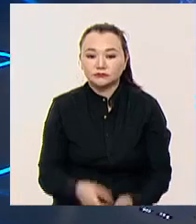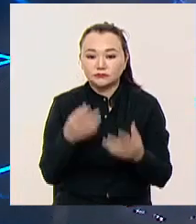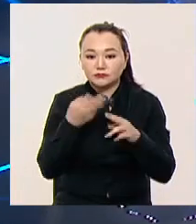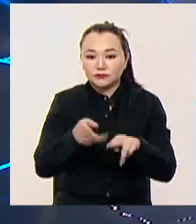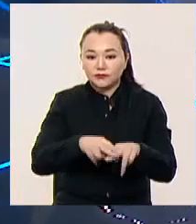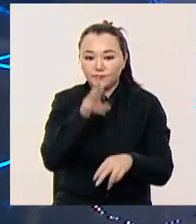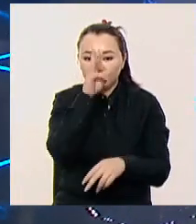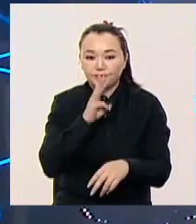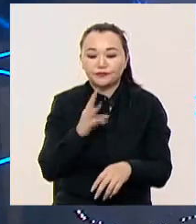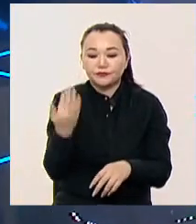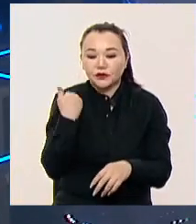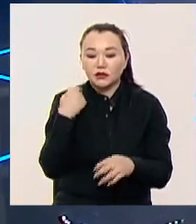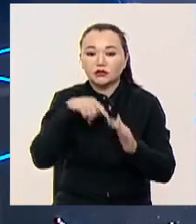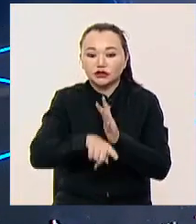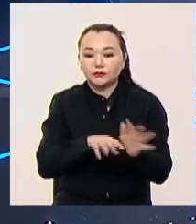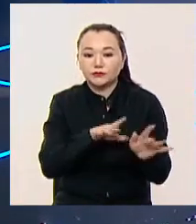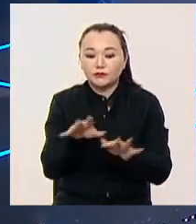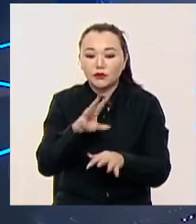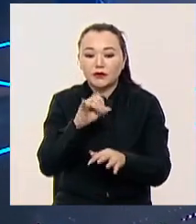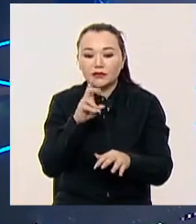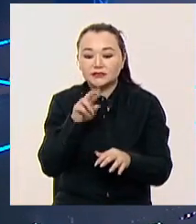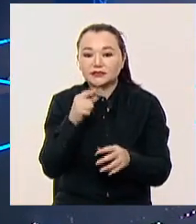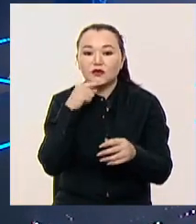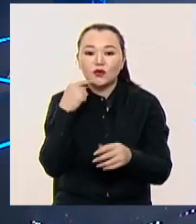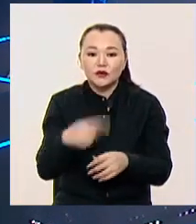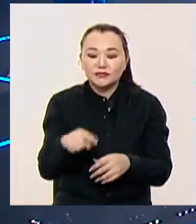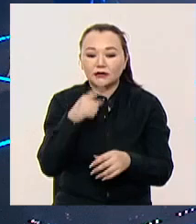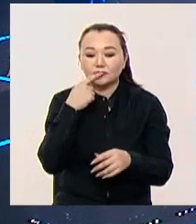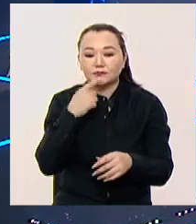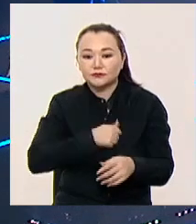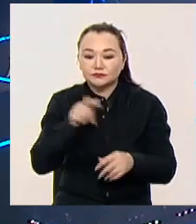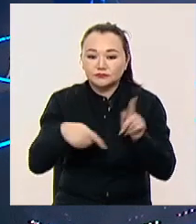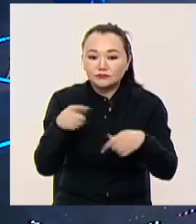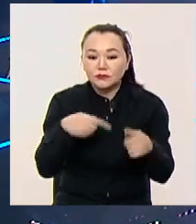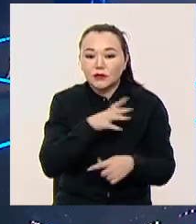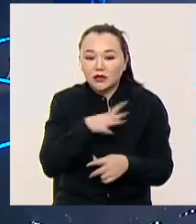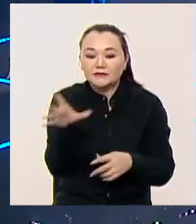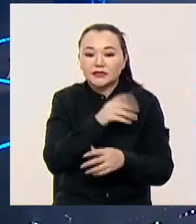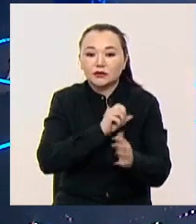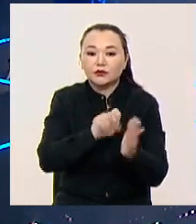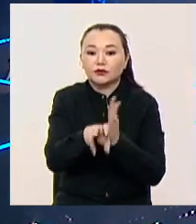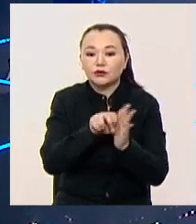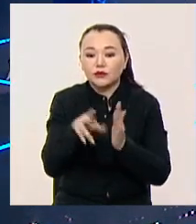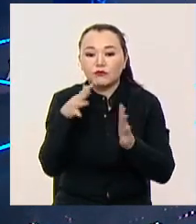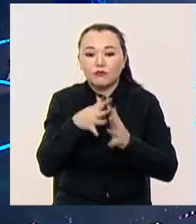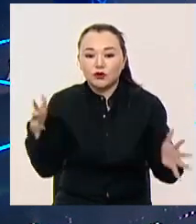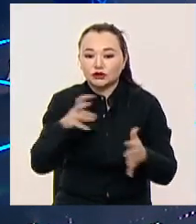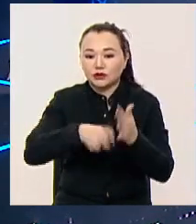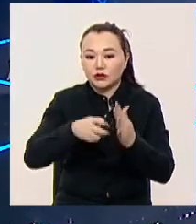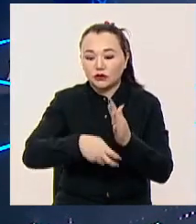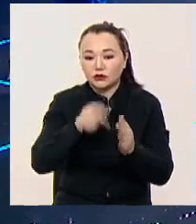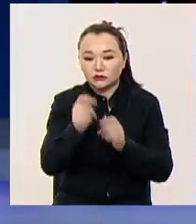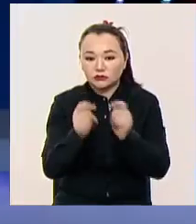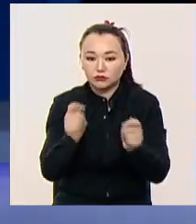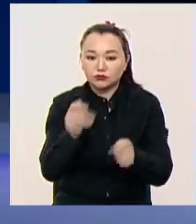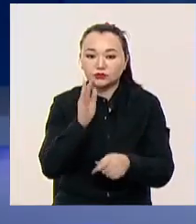Осыдан 3 ай бұрын үшін ара мобилизация жариялаған Ресейде енді елден кетіп қалған азаматтарға көбірек салық салынуы мүмкін. Көрші